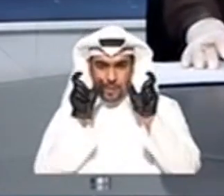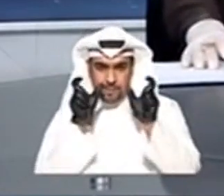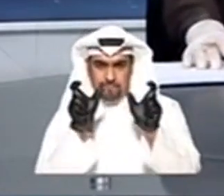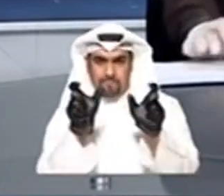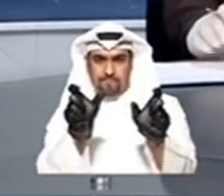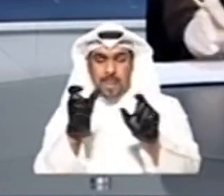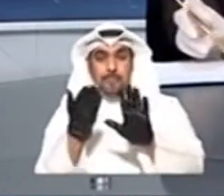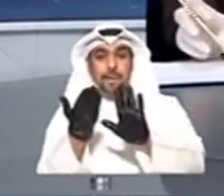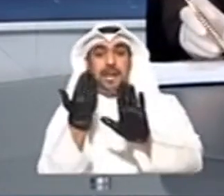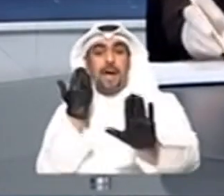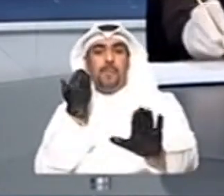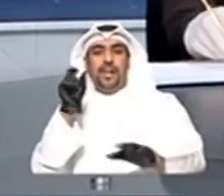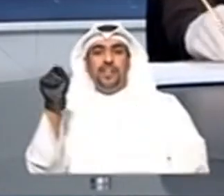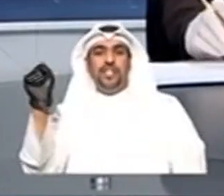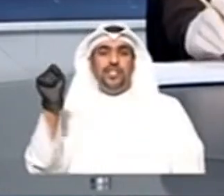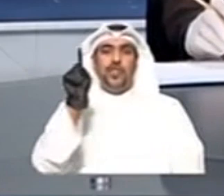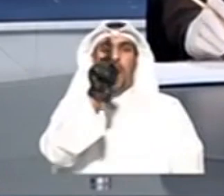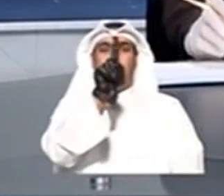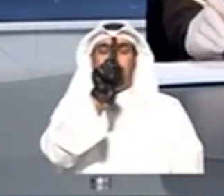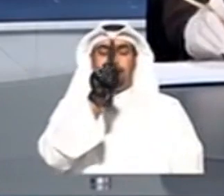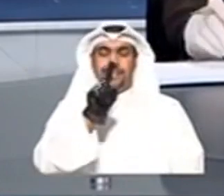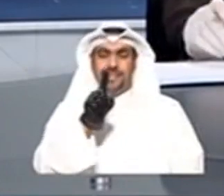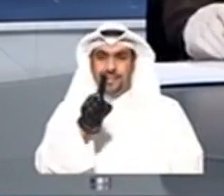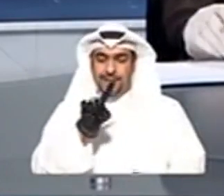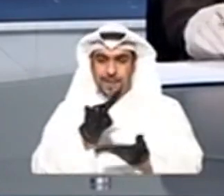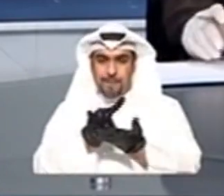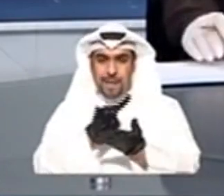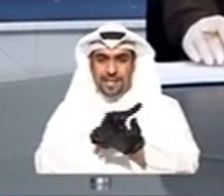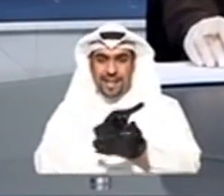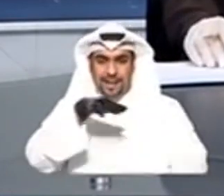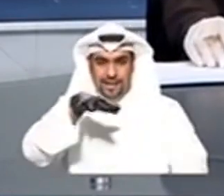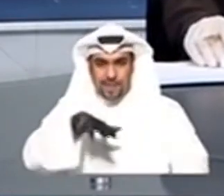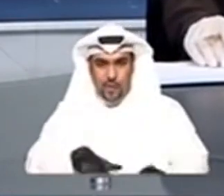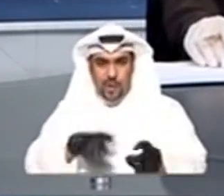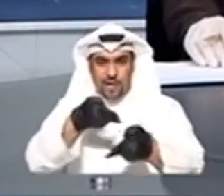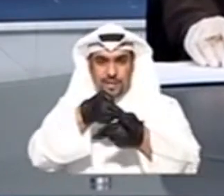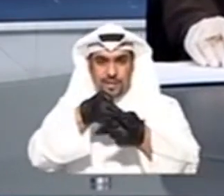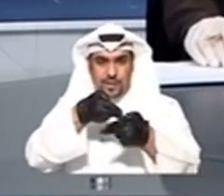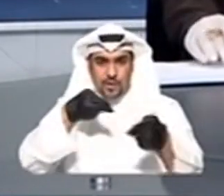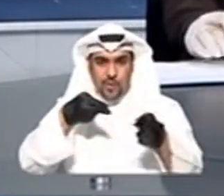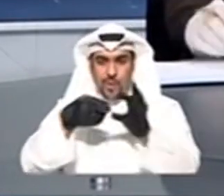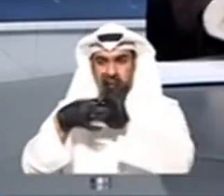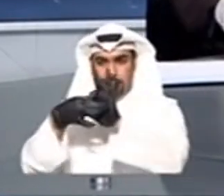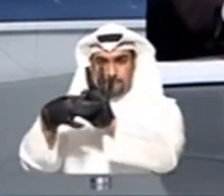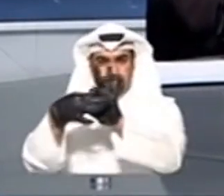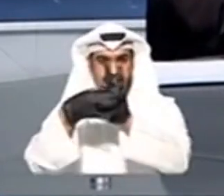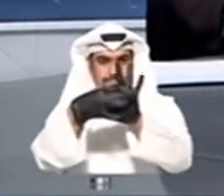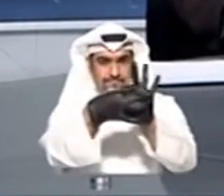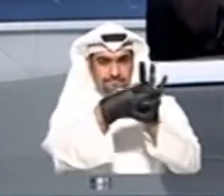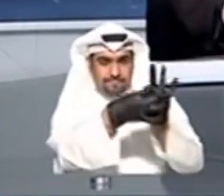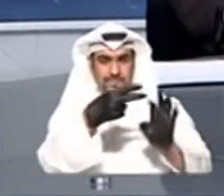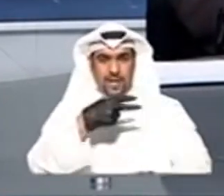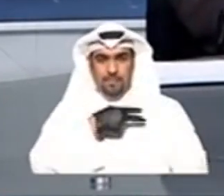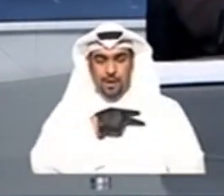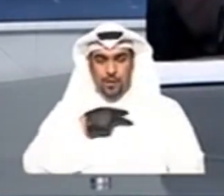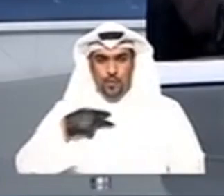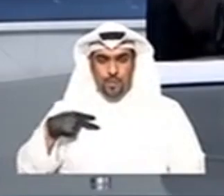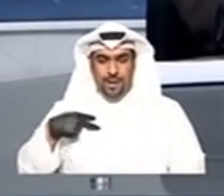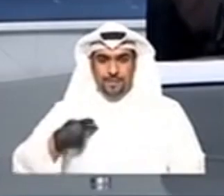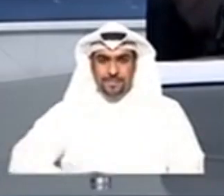آلية عمل وتنسيق تقوم بها الإدارة العامة للطيران المدني مع الجهات المعنية المختلفة.